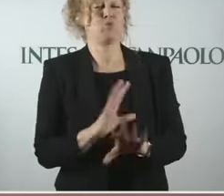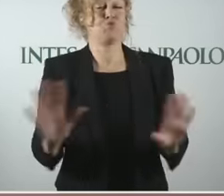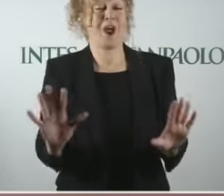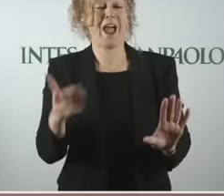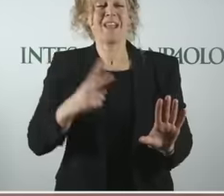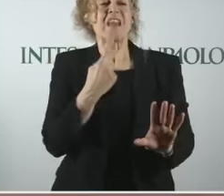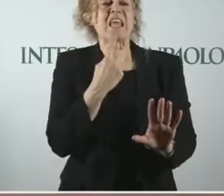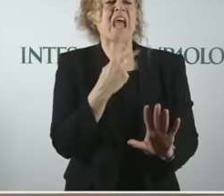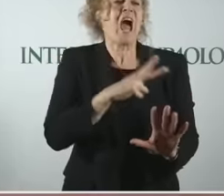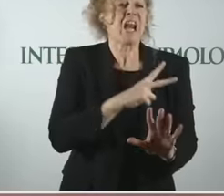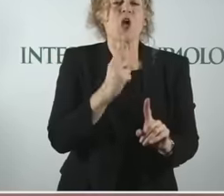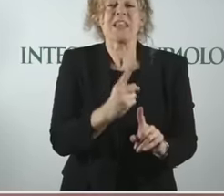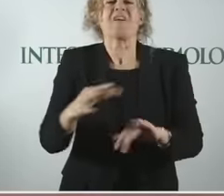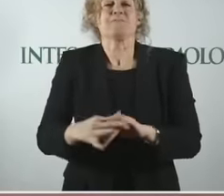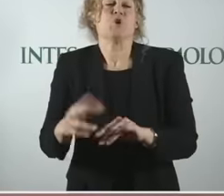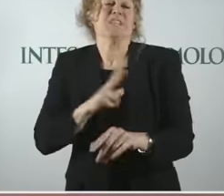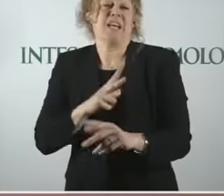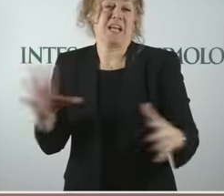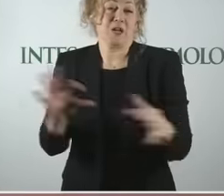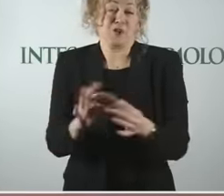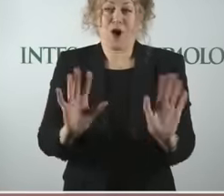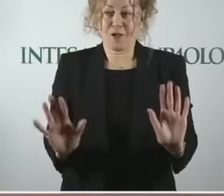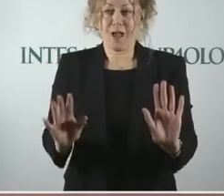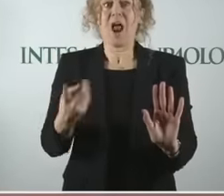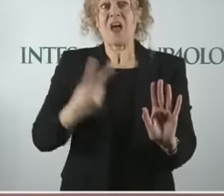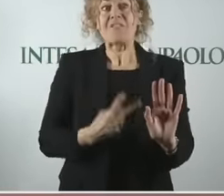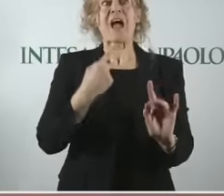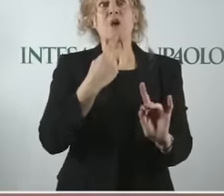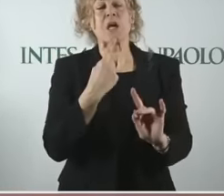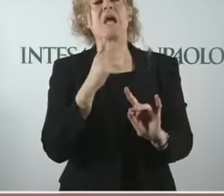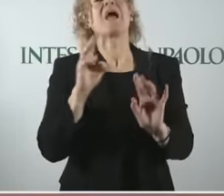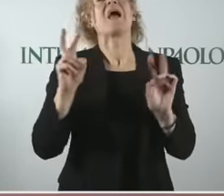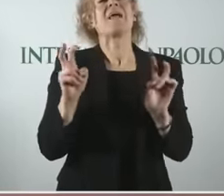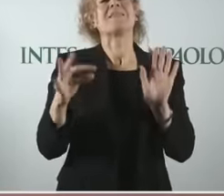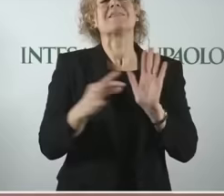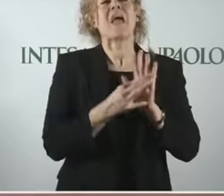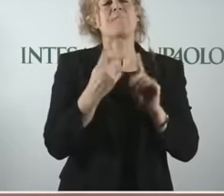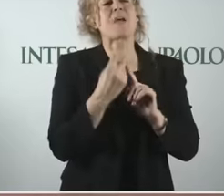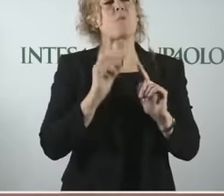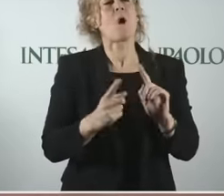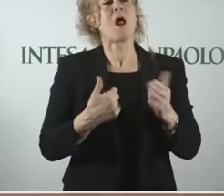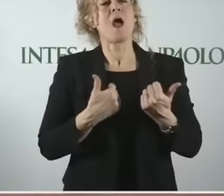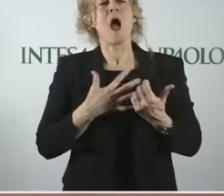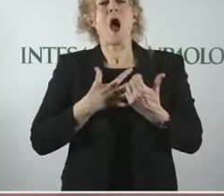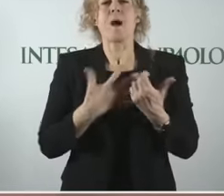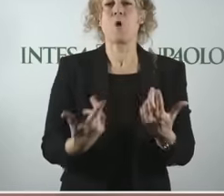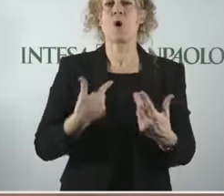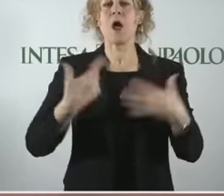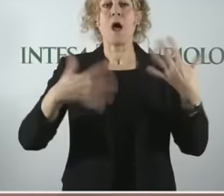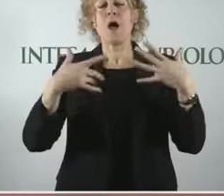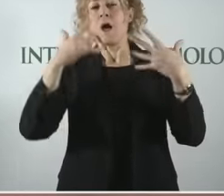In sostanza uno dei grandi temi che bisogna porsi è malamore che mi fa smaniare per questa